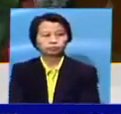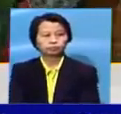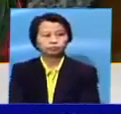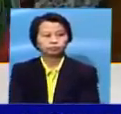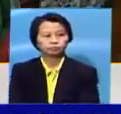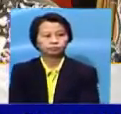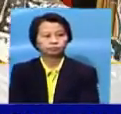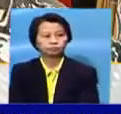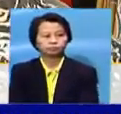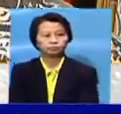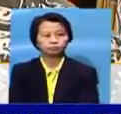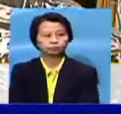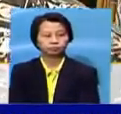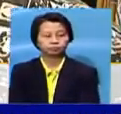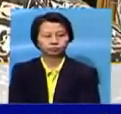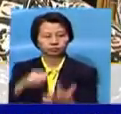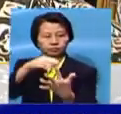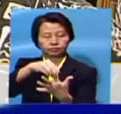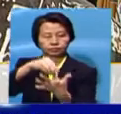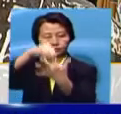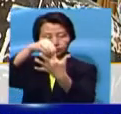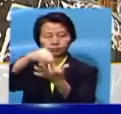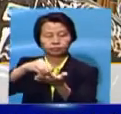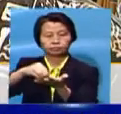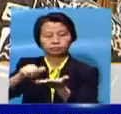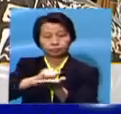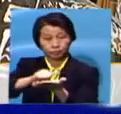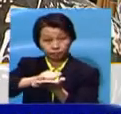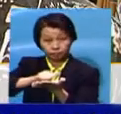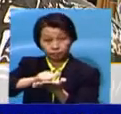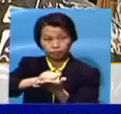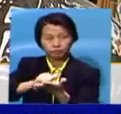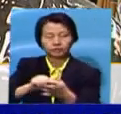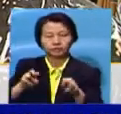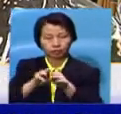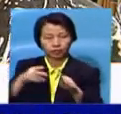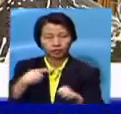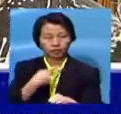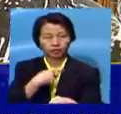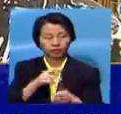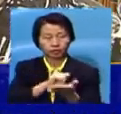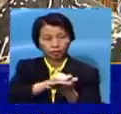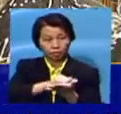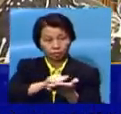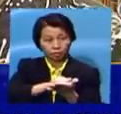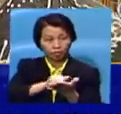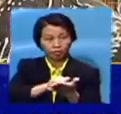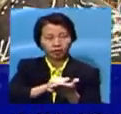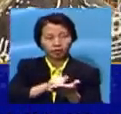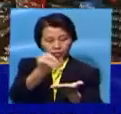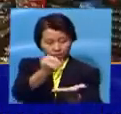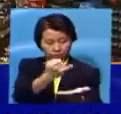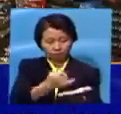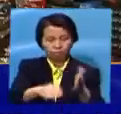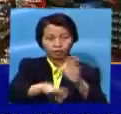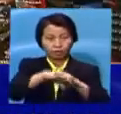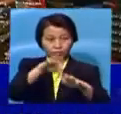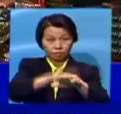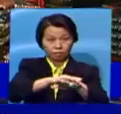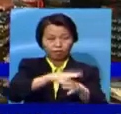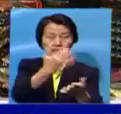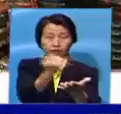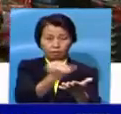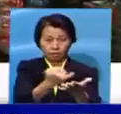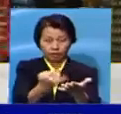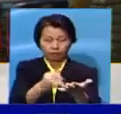rekaan keunikan gaya batik gaya warisan macam kita kita hanya tekan kepada batik keluar lukisan tangan makanya kebanyakan